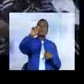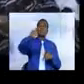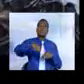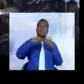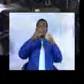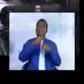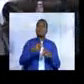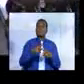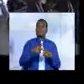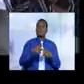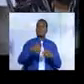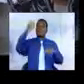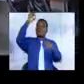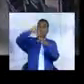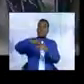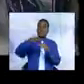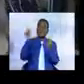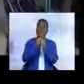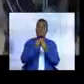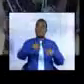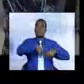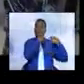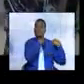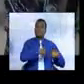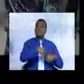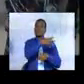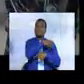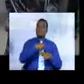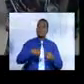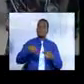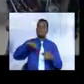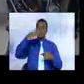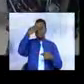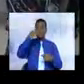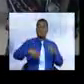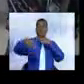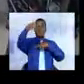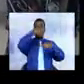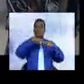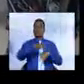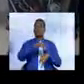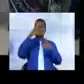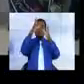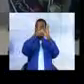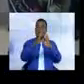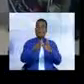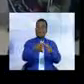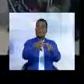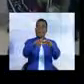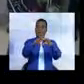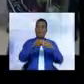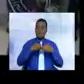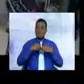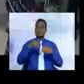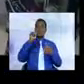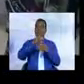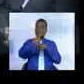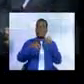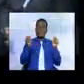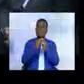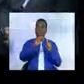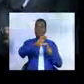voix avec son cœur. Et nous savons qu'en retour, vous avez accepté ce peuple avec